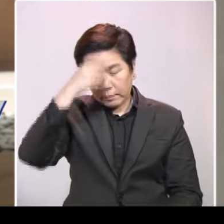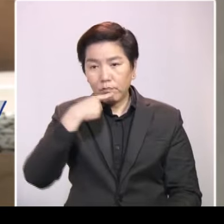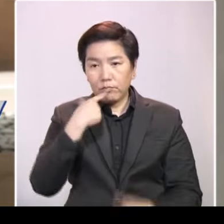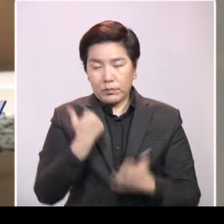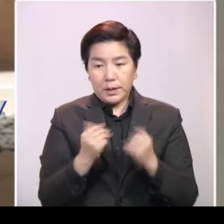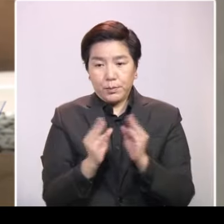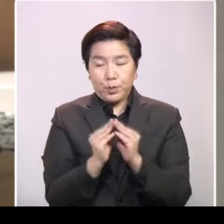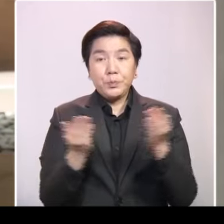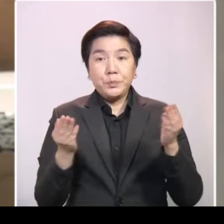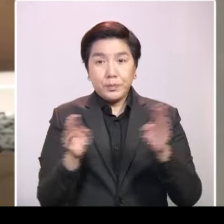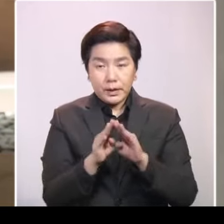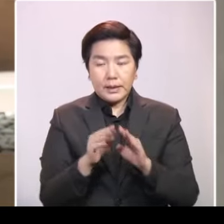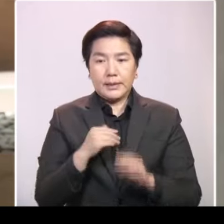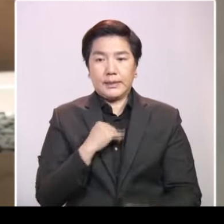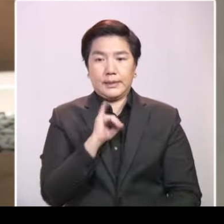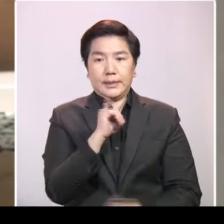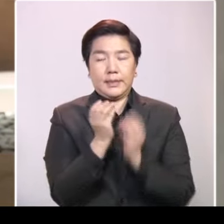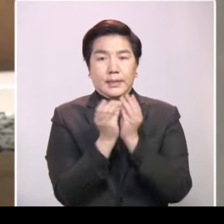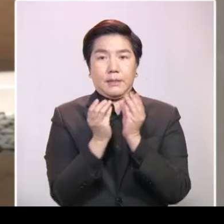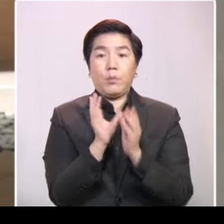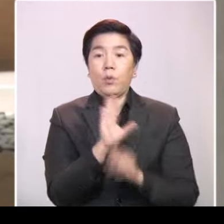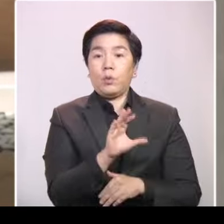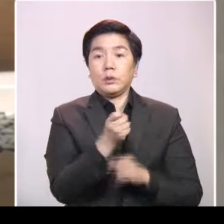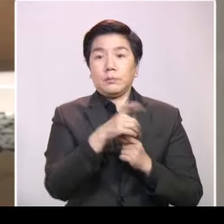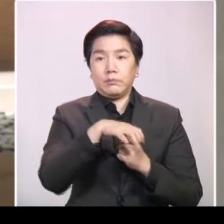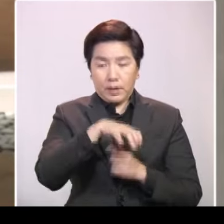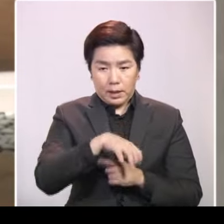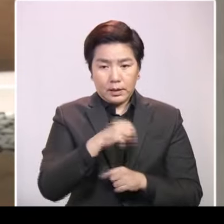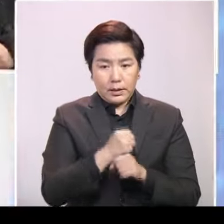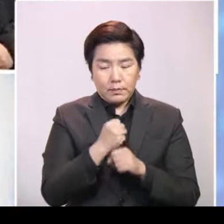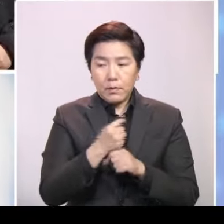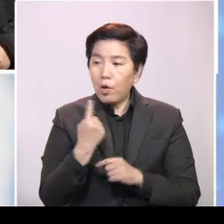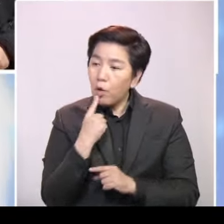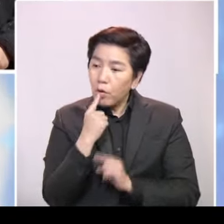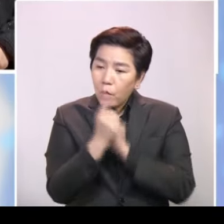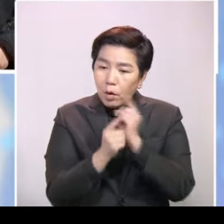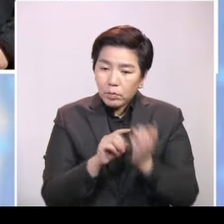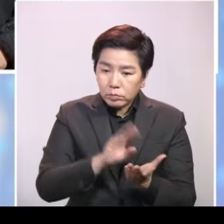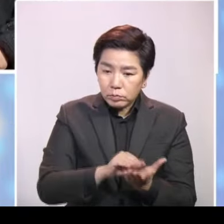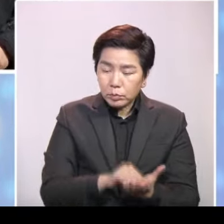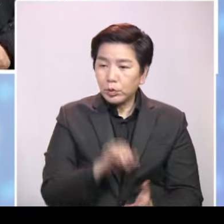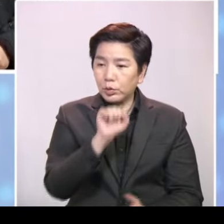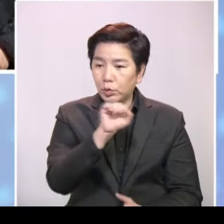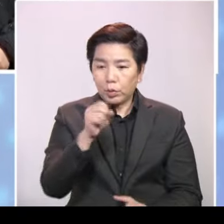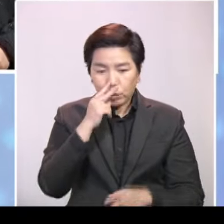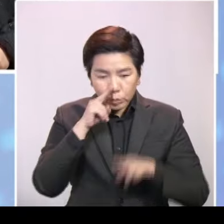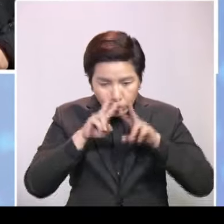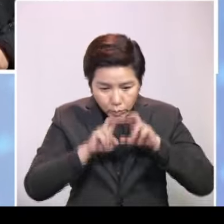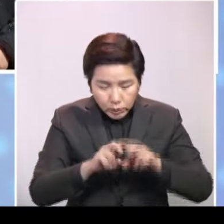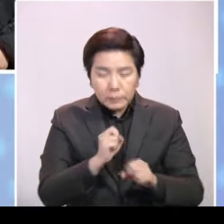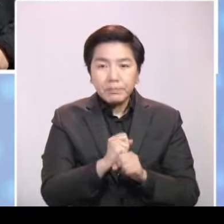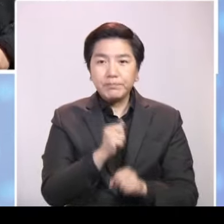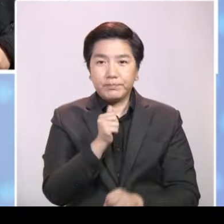สมัยนั้นคณะกรรมการจริยธรรมของสภาสามารถพิจารณาเรื่องร้องเรียนต่างๆของส.สได้ค่ะคุณนพัฒคุณกุลแลธิดา